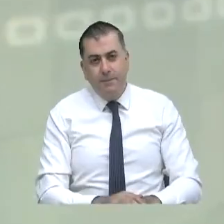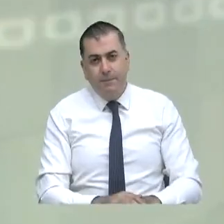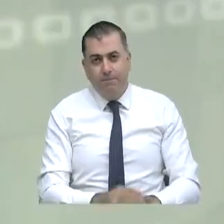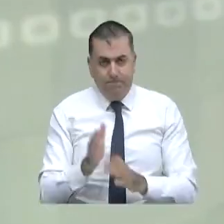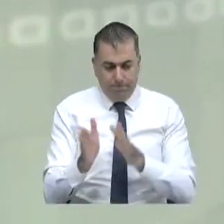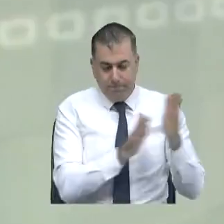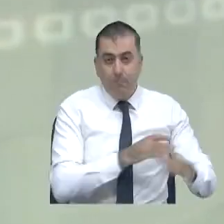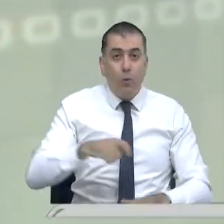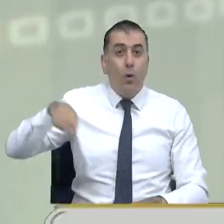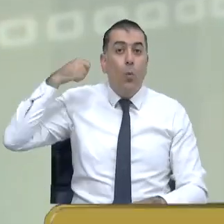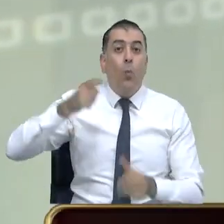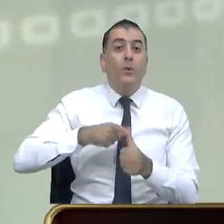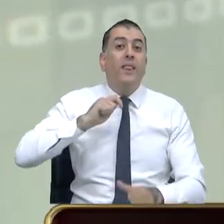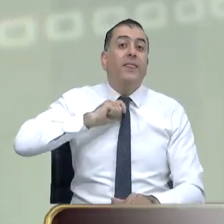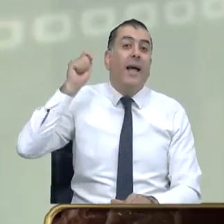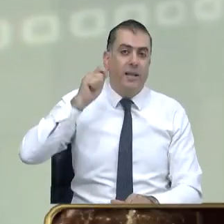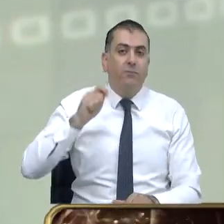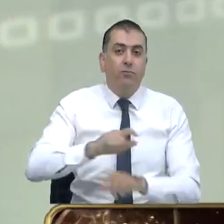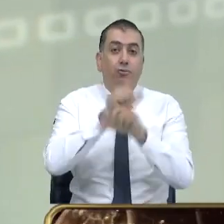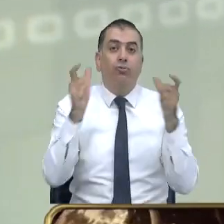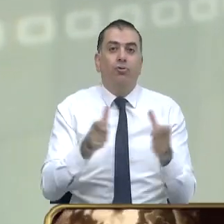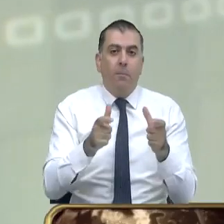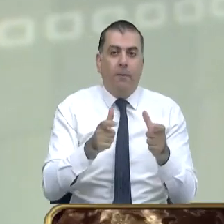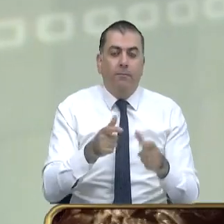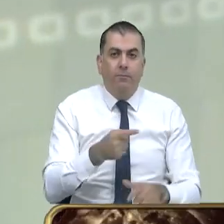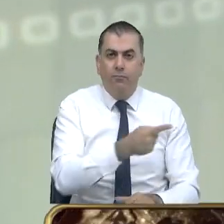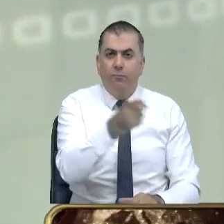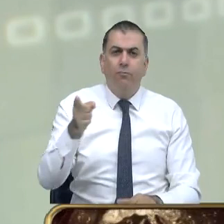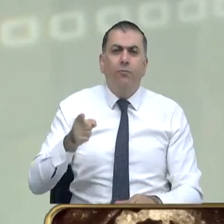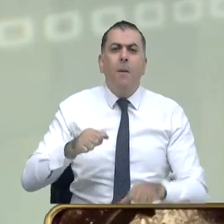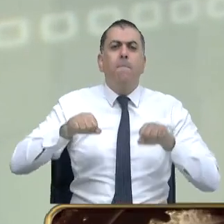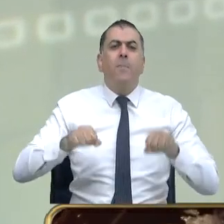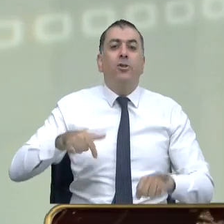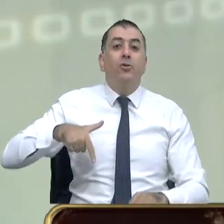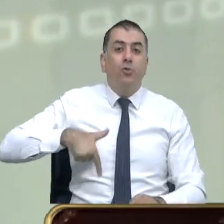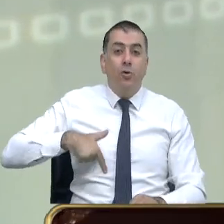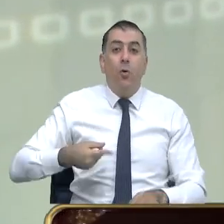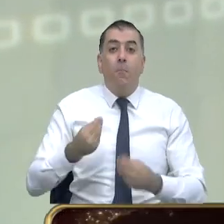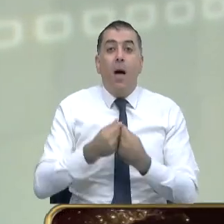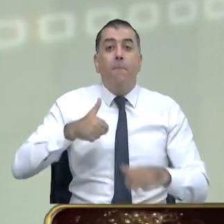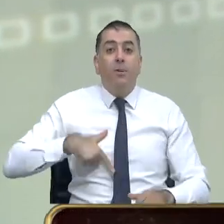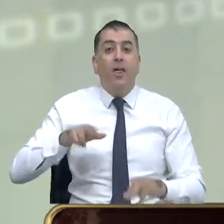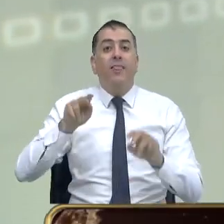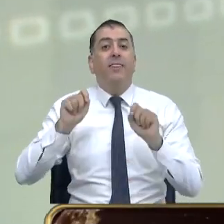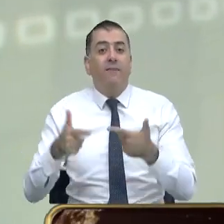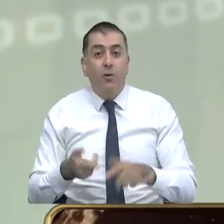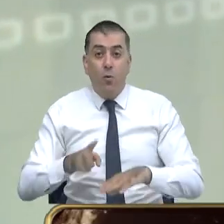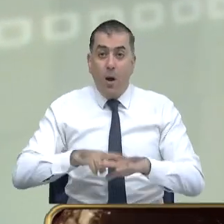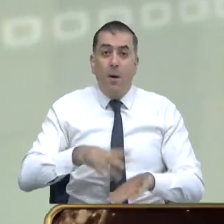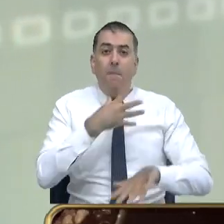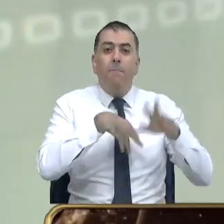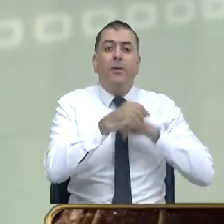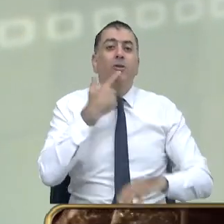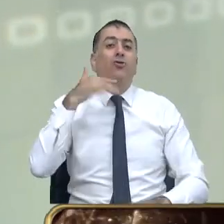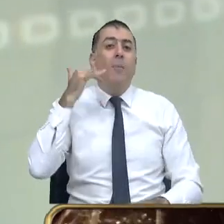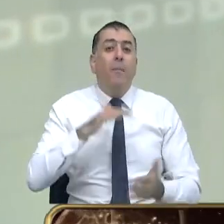استعرض وزير الداخليه مازن الفرايه خلال اجتماعه مع اعضاء المجلس الامني والمجلس التنفيذي وممثلين عن القطاع